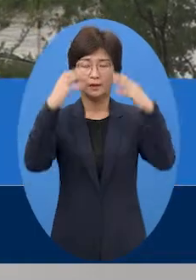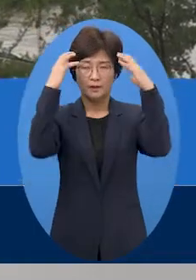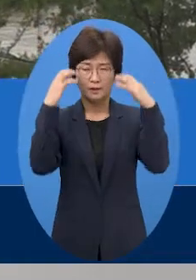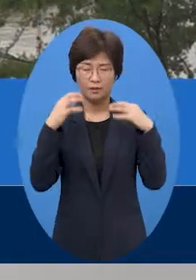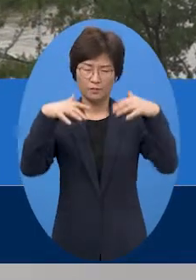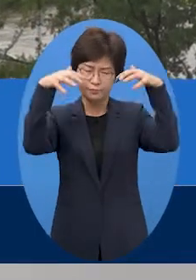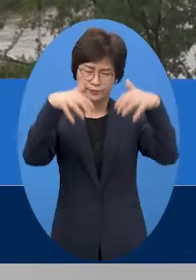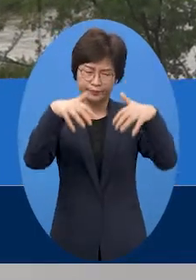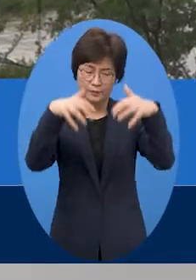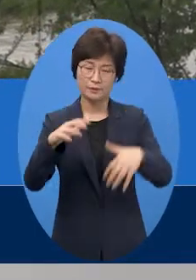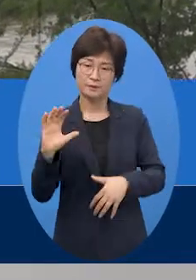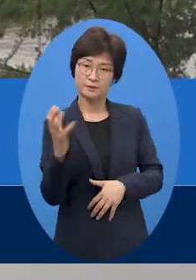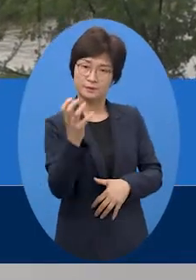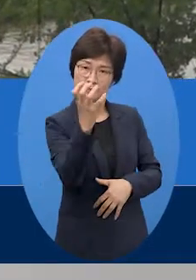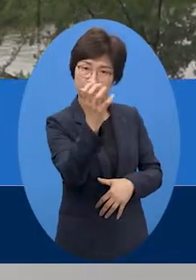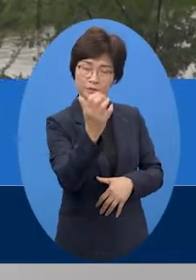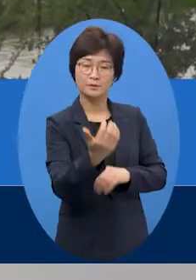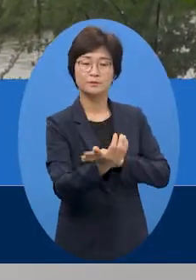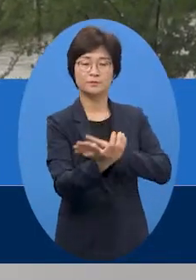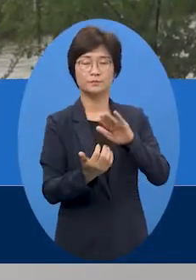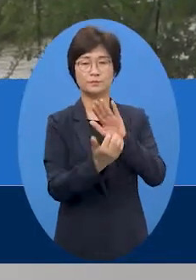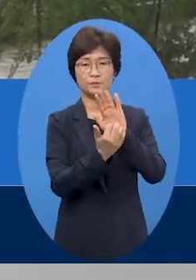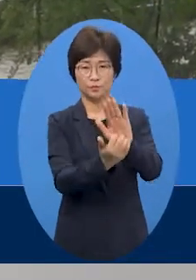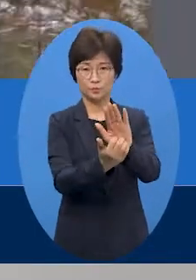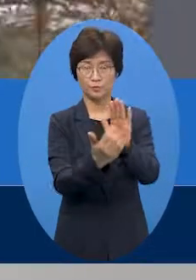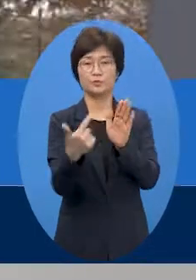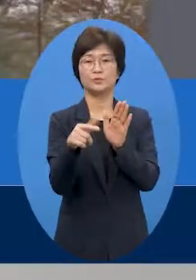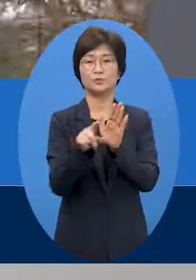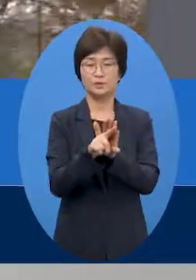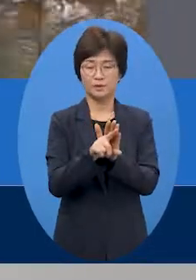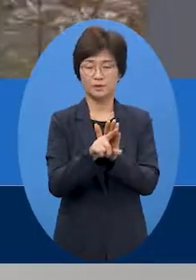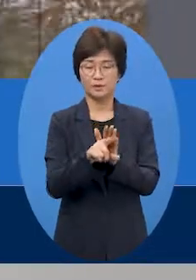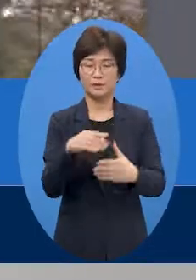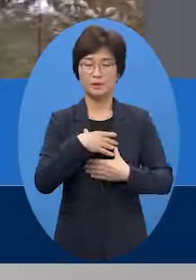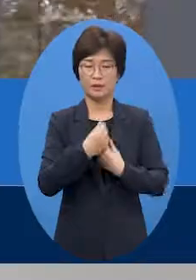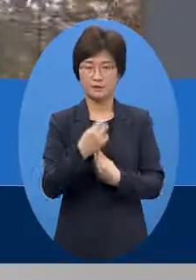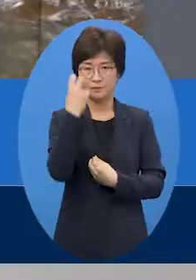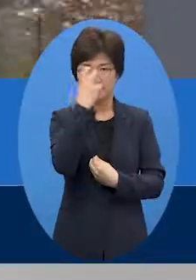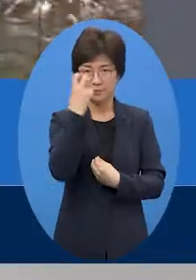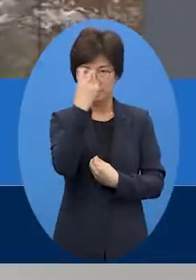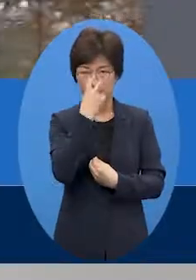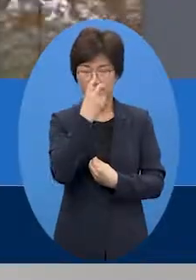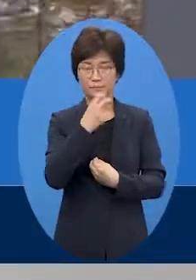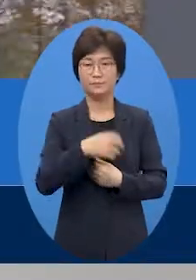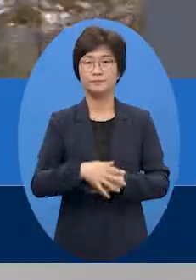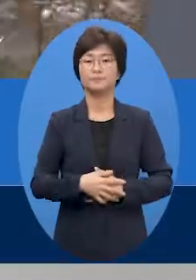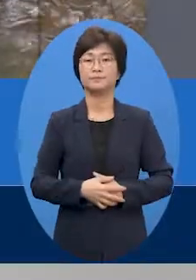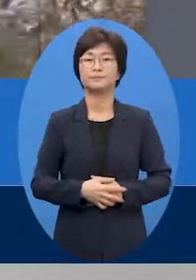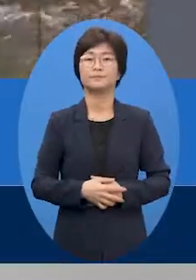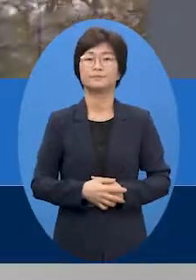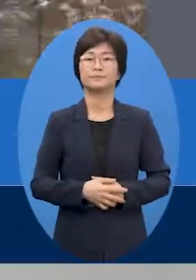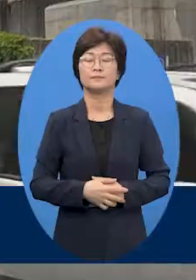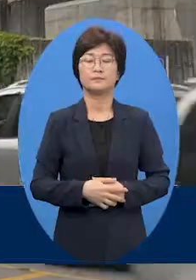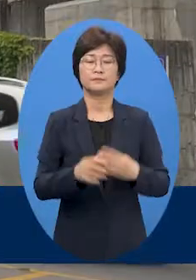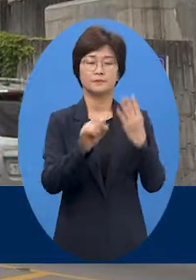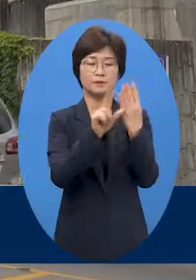후는 여름철 집중호우와 태풍에 대비해 재난 취역 시설 등에 대한 안전 점검을 실시했습니다